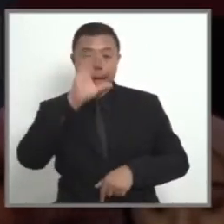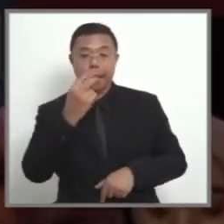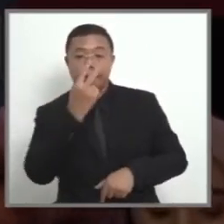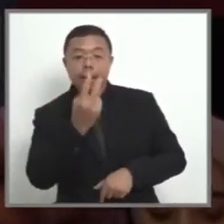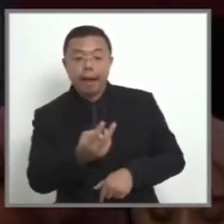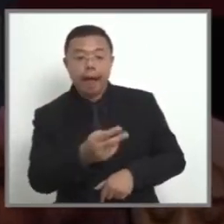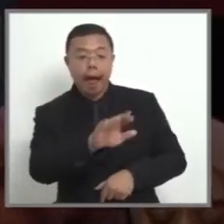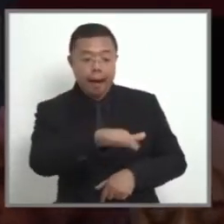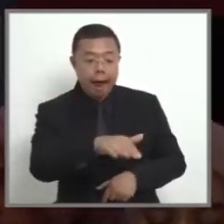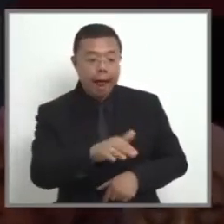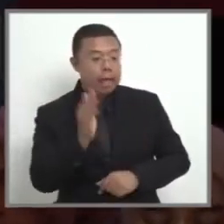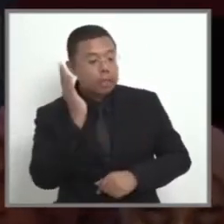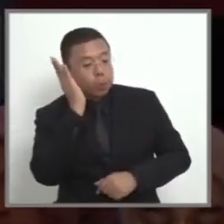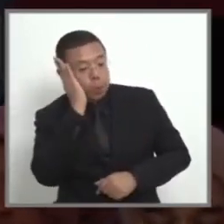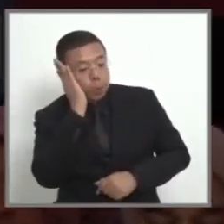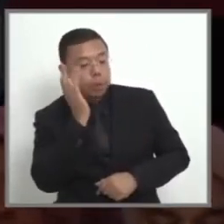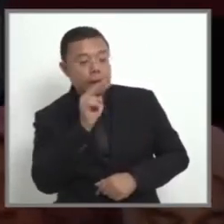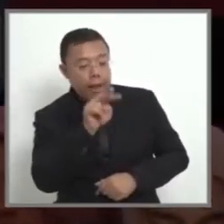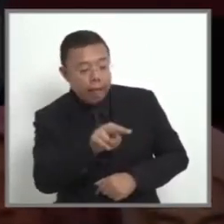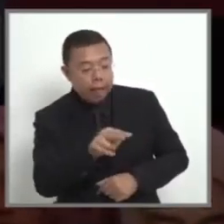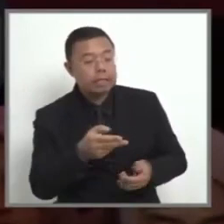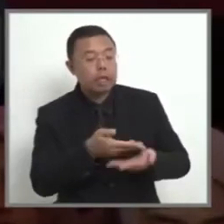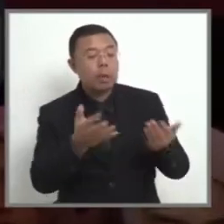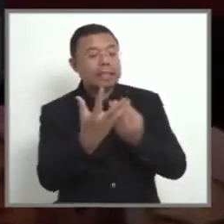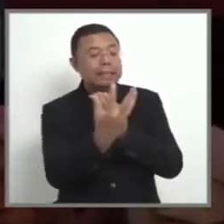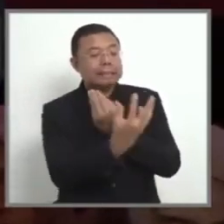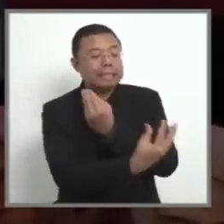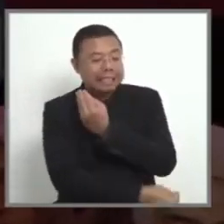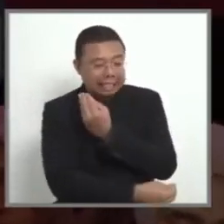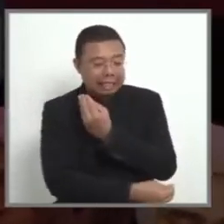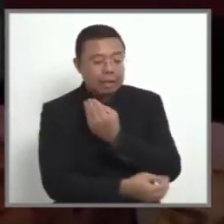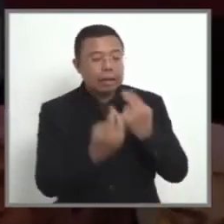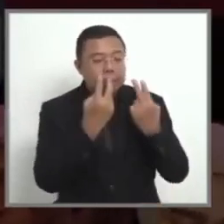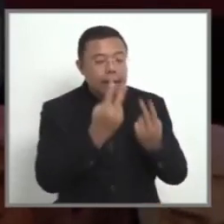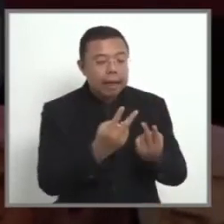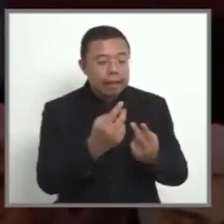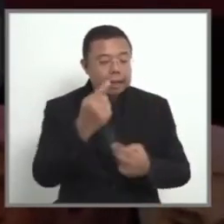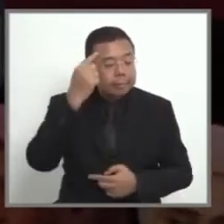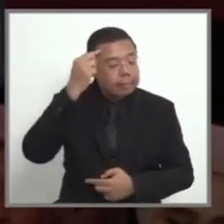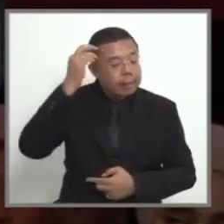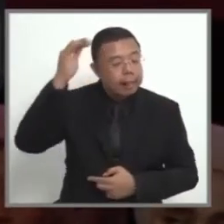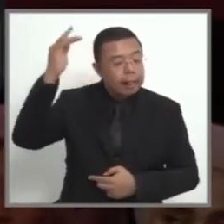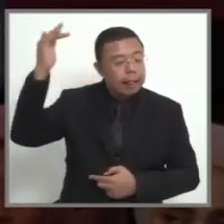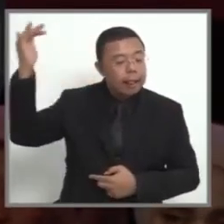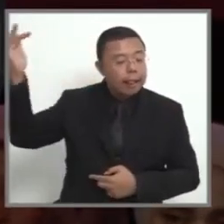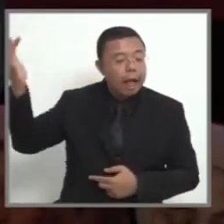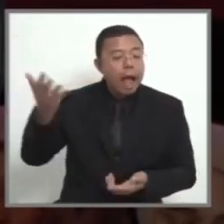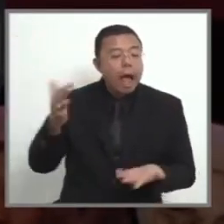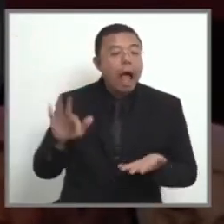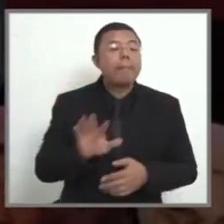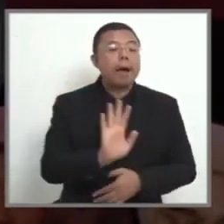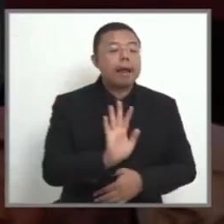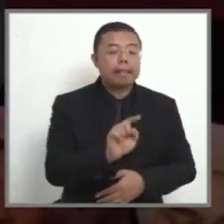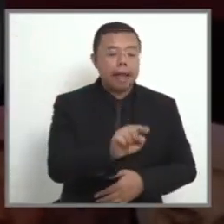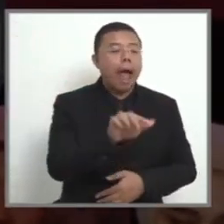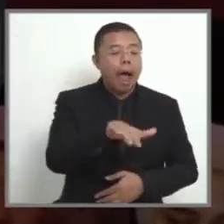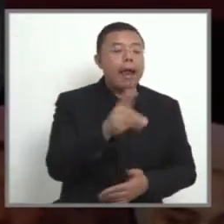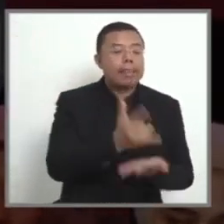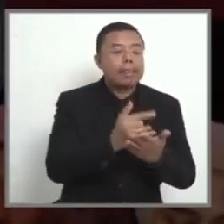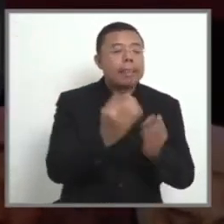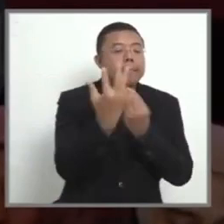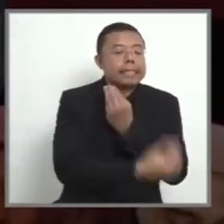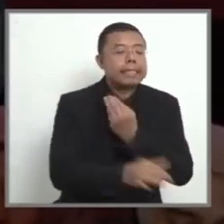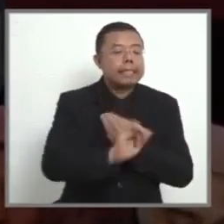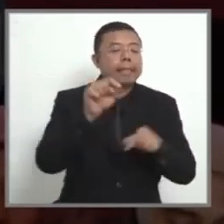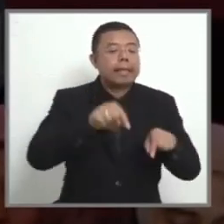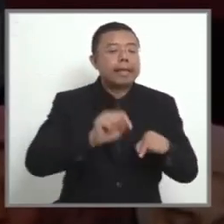anaknya tidur dalam kondisi miskin dia melihat sambil membayangkan Akankah anak saya tetap miskin seperti